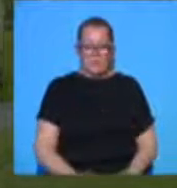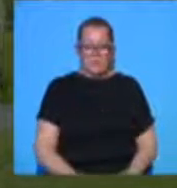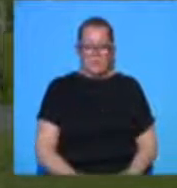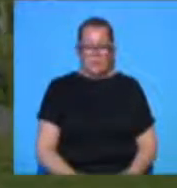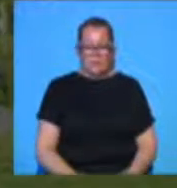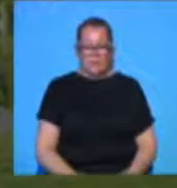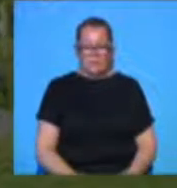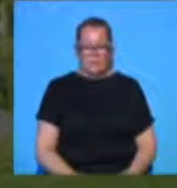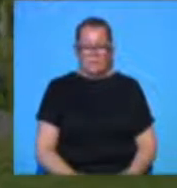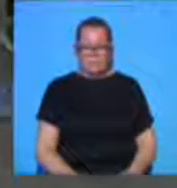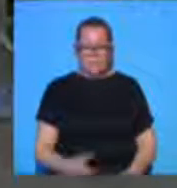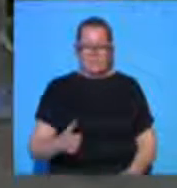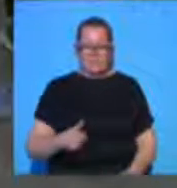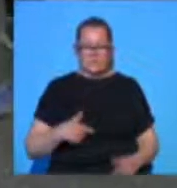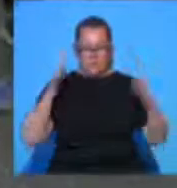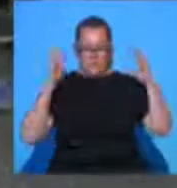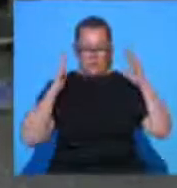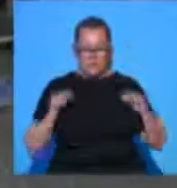dar